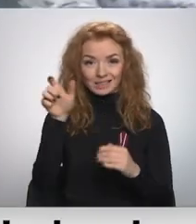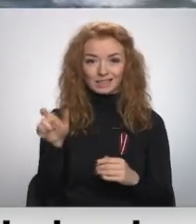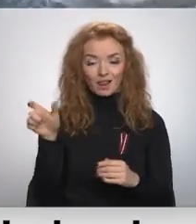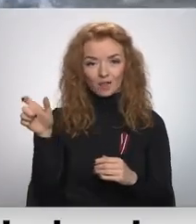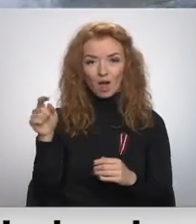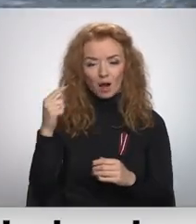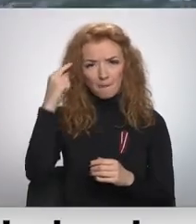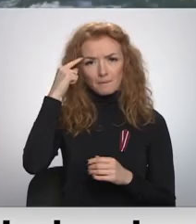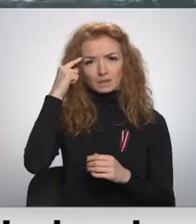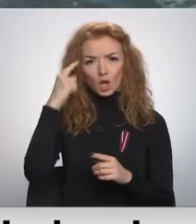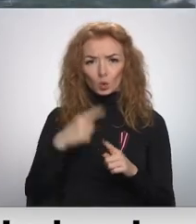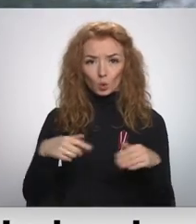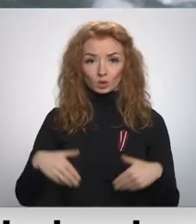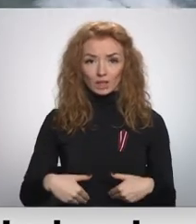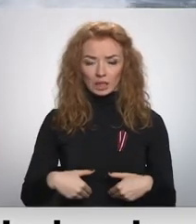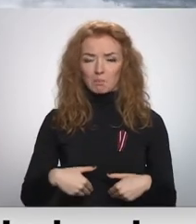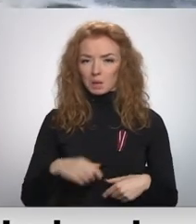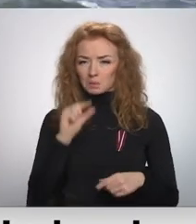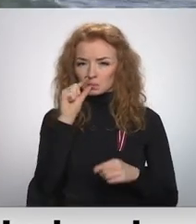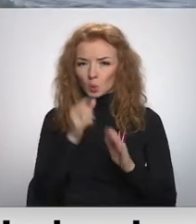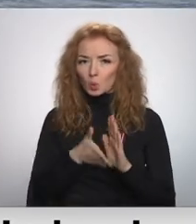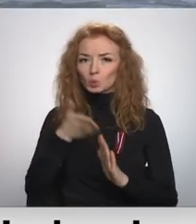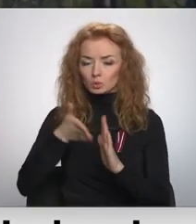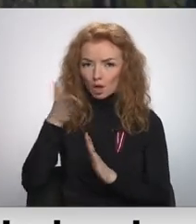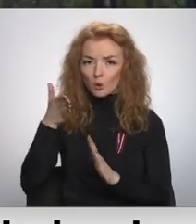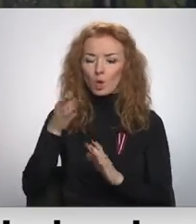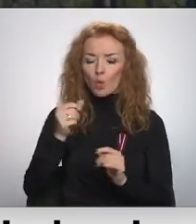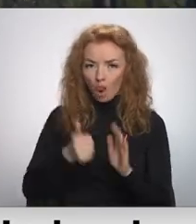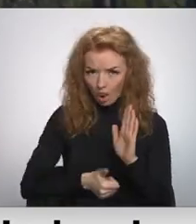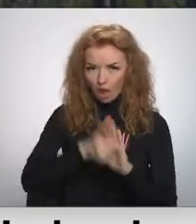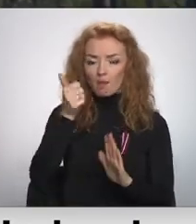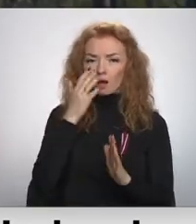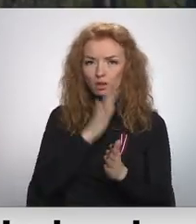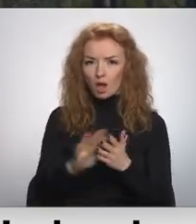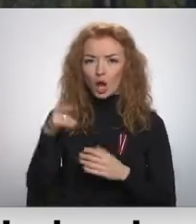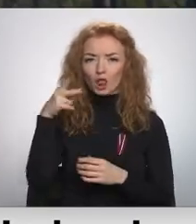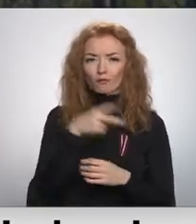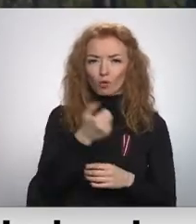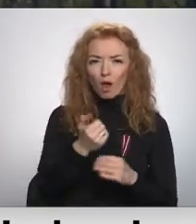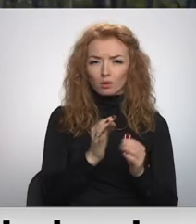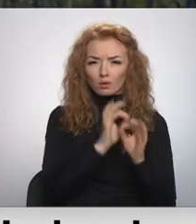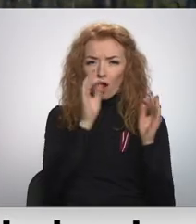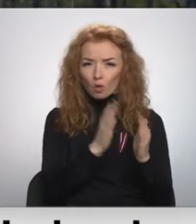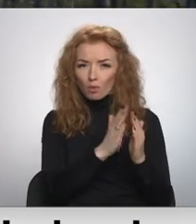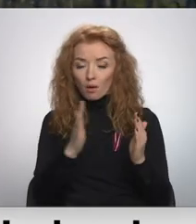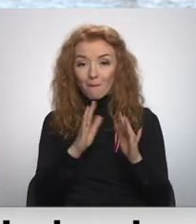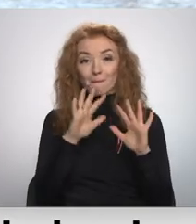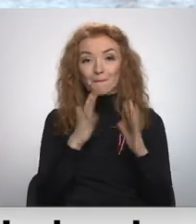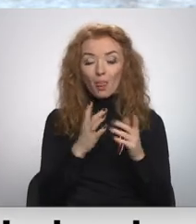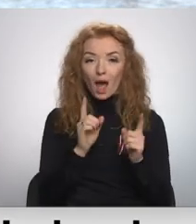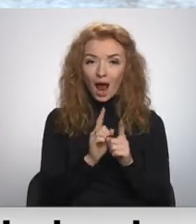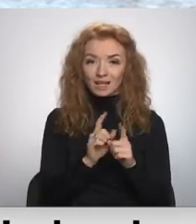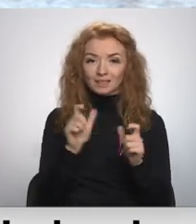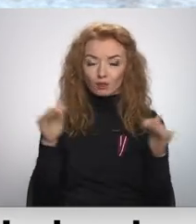apzinātība un tā uzvedība ir krietni uzlabojusies, ir palicis daudz labāk nekā tas bija 2000. Gada sākumā, bet arī pati plūsma